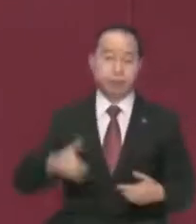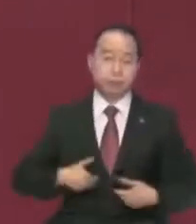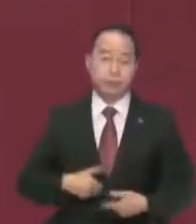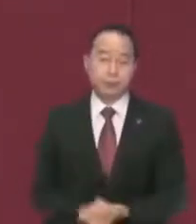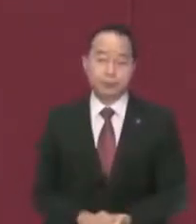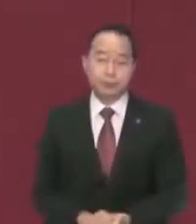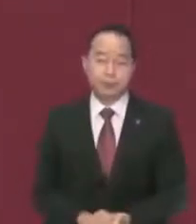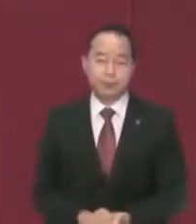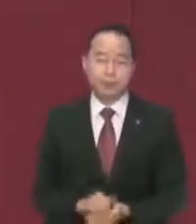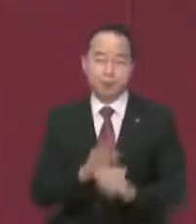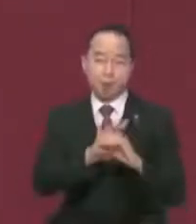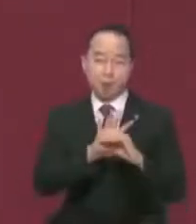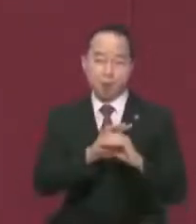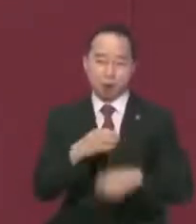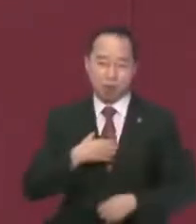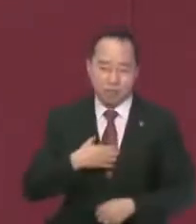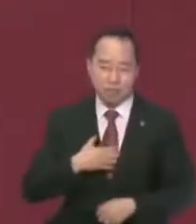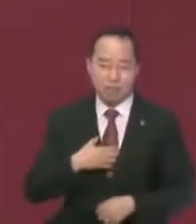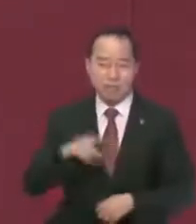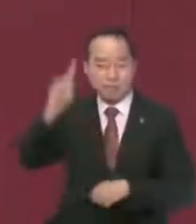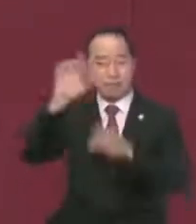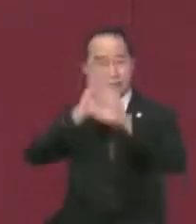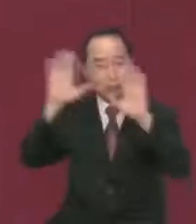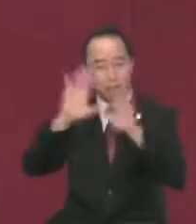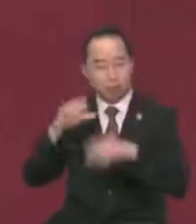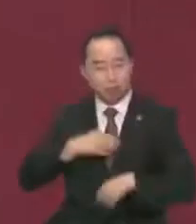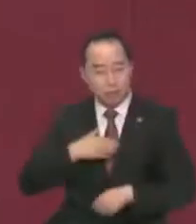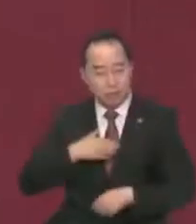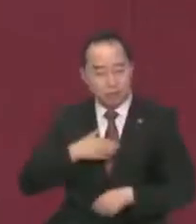코로나 위기와 기후 위기는 저탄소 경제의 중요성을 일깨워 주었습니다.